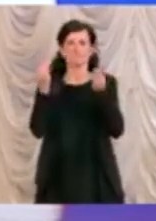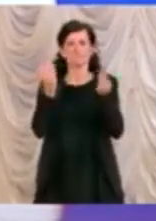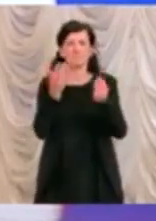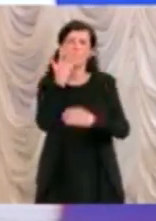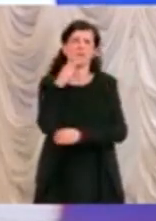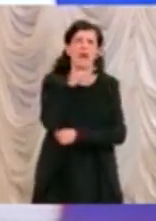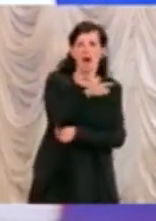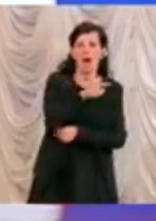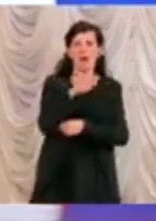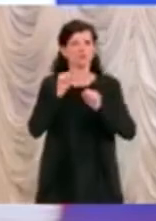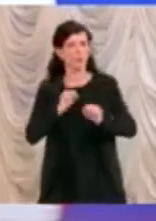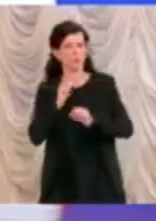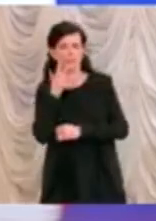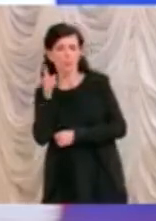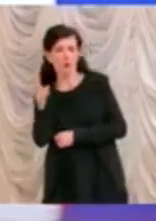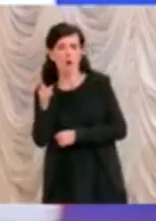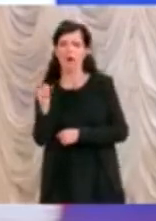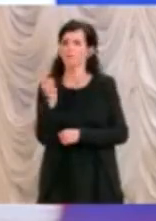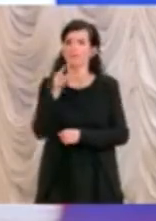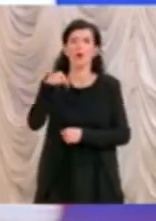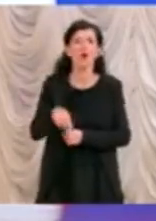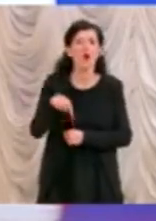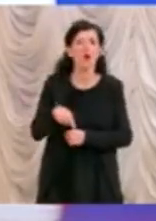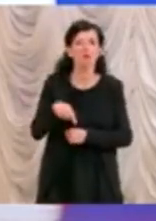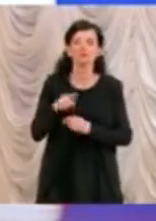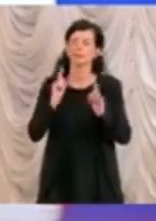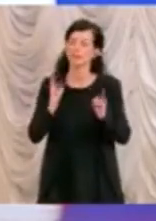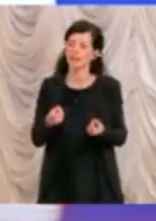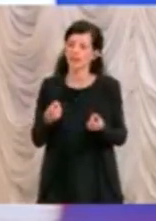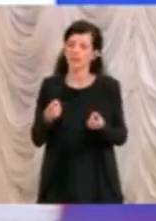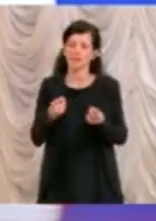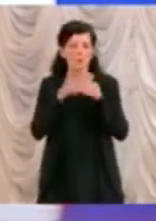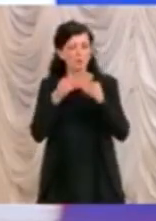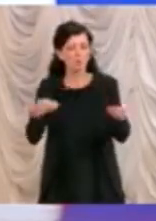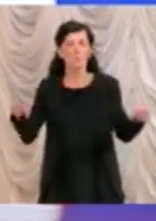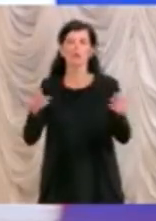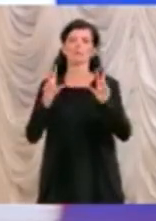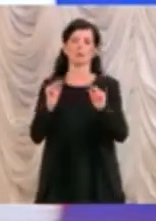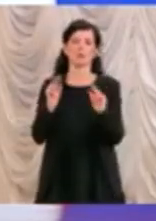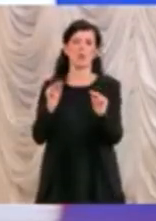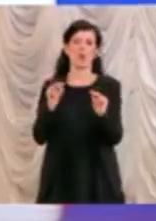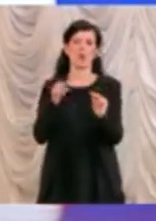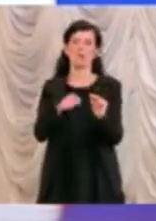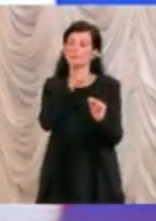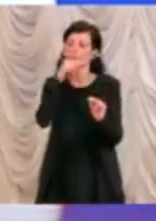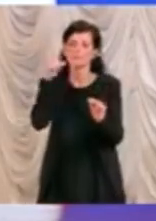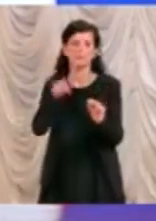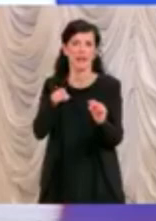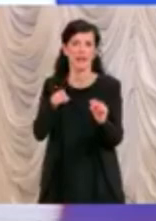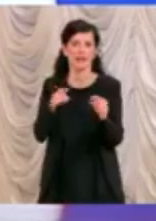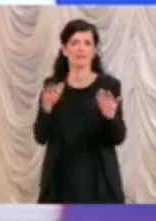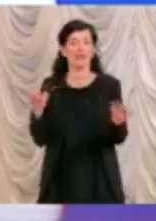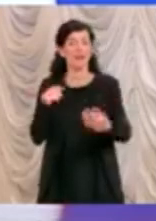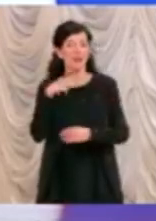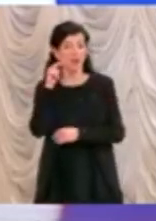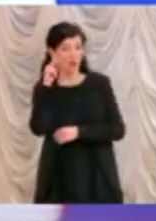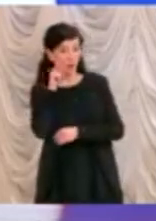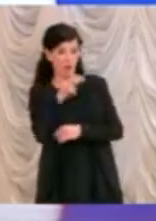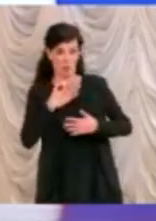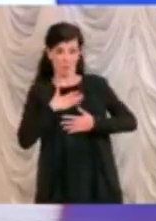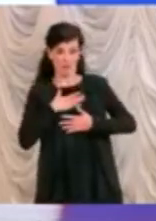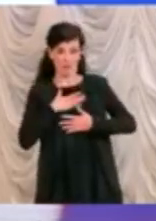piace quello ma oggi dobbiamo inventarci dei nuovi strumenti e da questo punto di vista io non firmerò